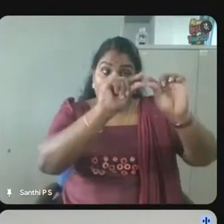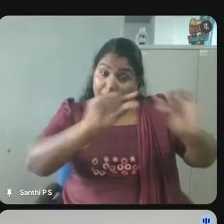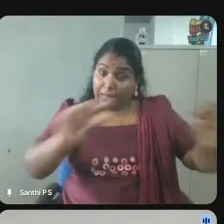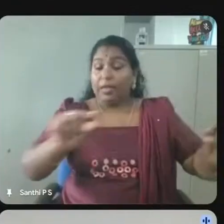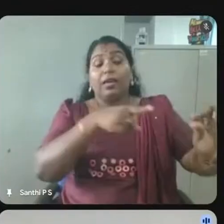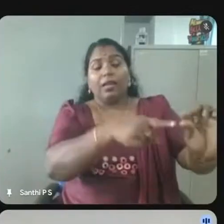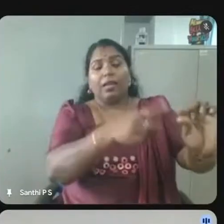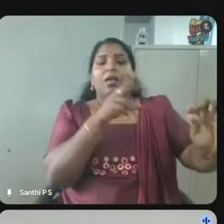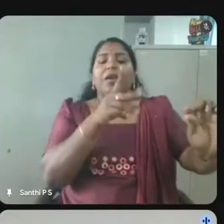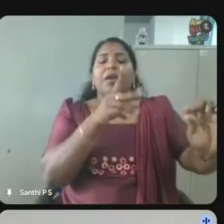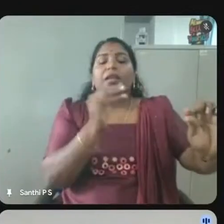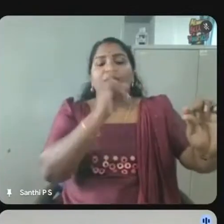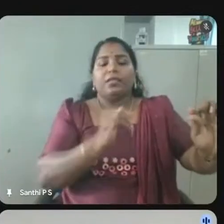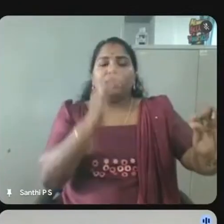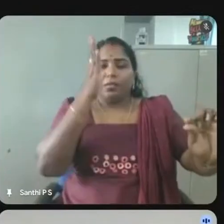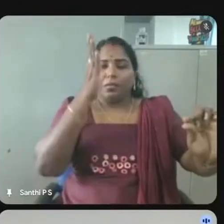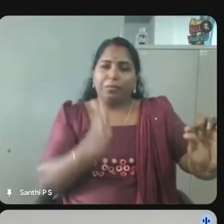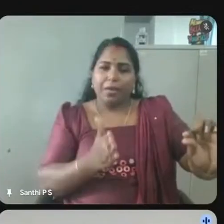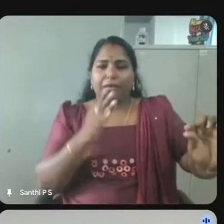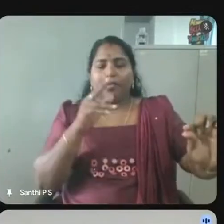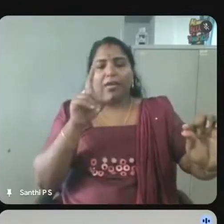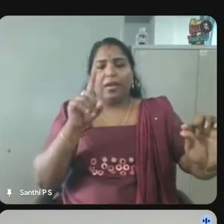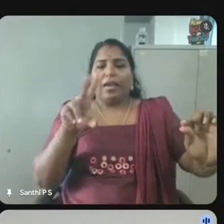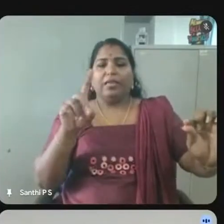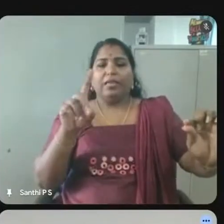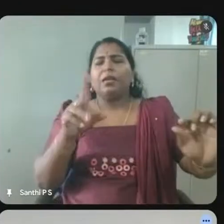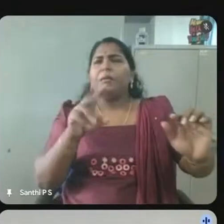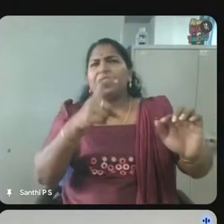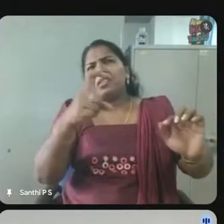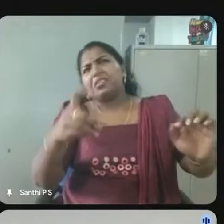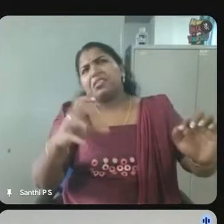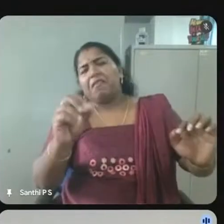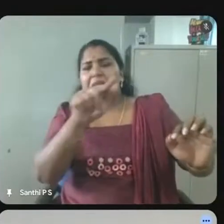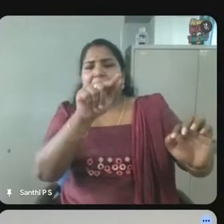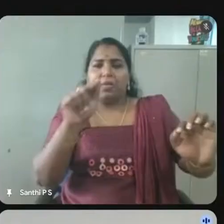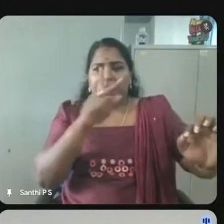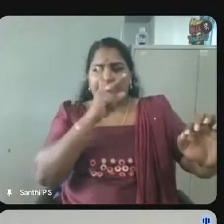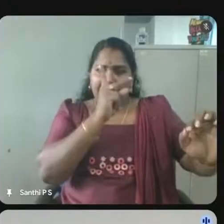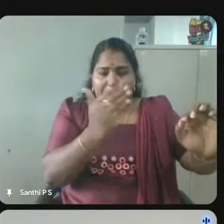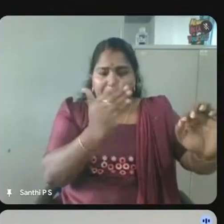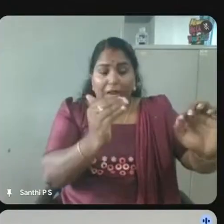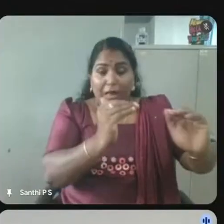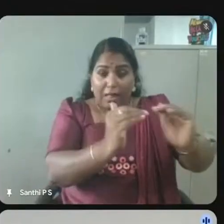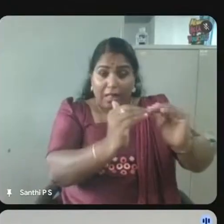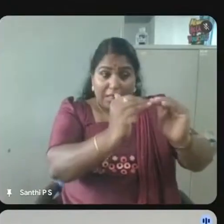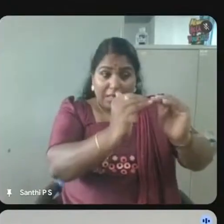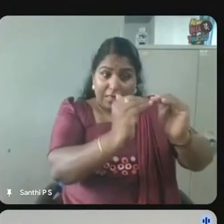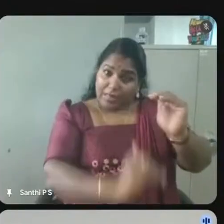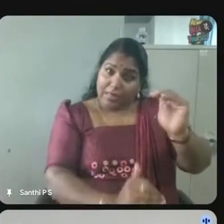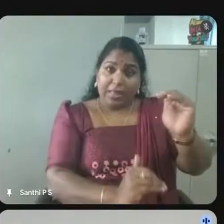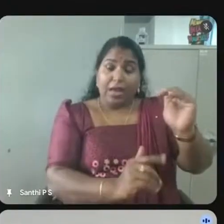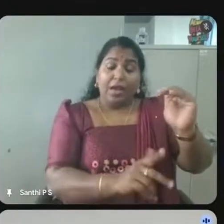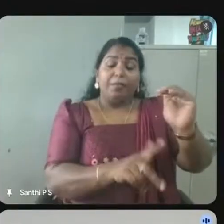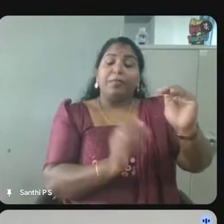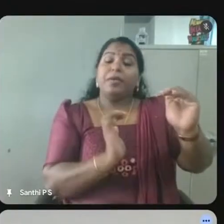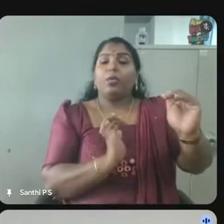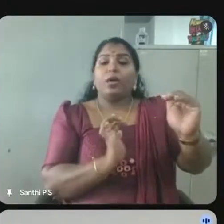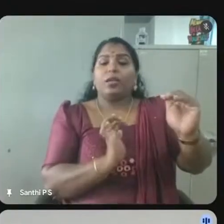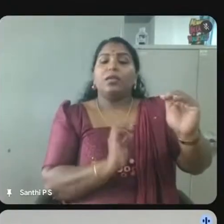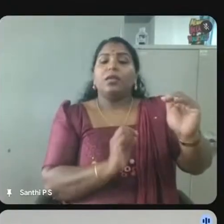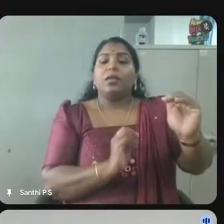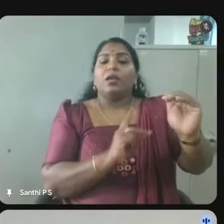പറയുന്നത്. ഏകദേശം ഒരു 60-70% കാഴ്ചയാണത്. അതിന്റെ താഴോട്ട് കാഴ്ചക്കുറവ് വരുമ്പോഴാണ്